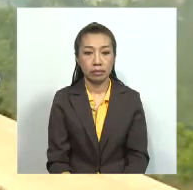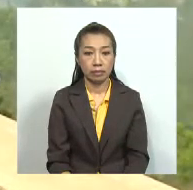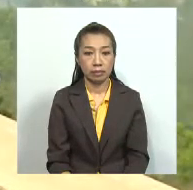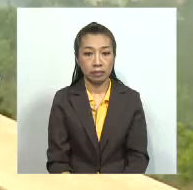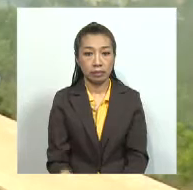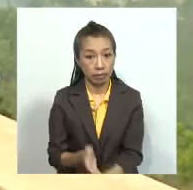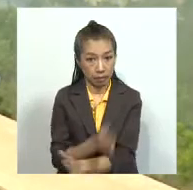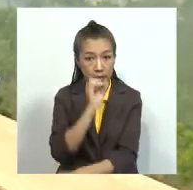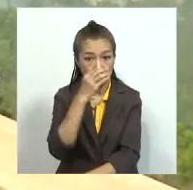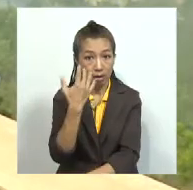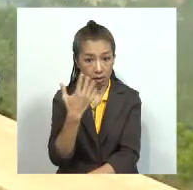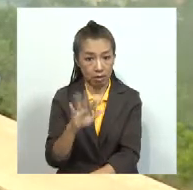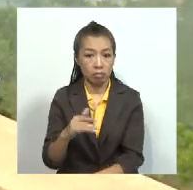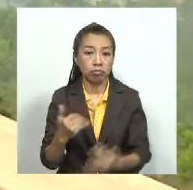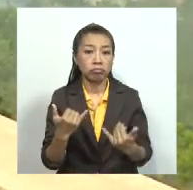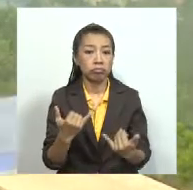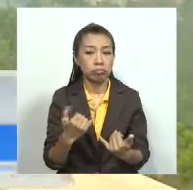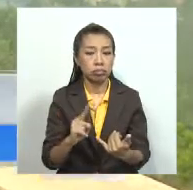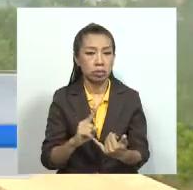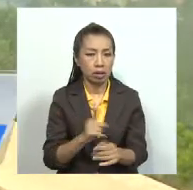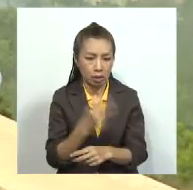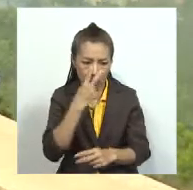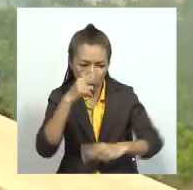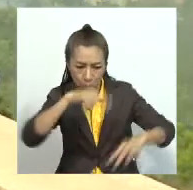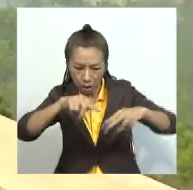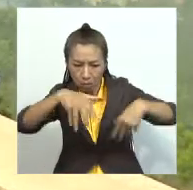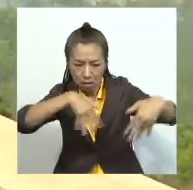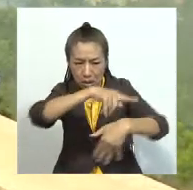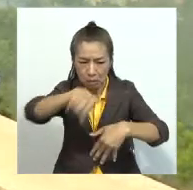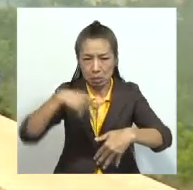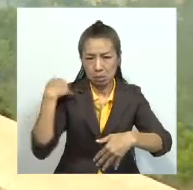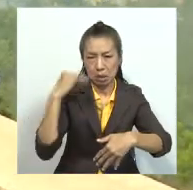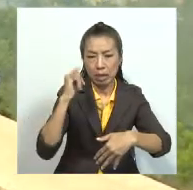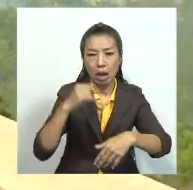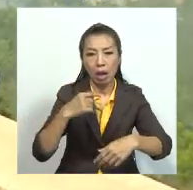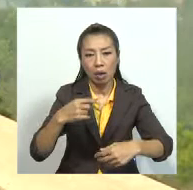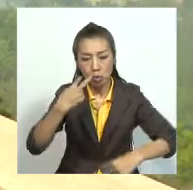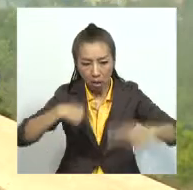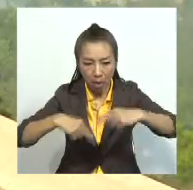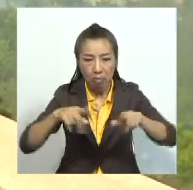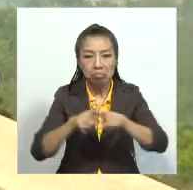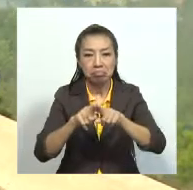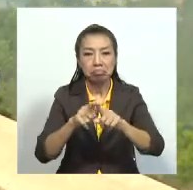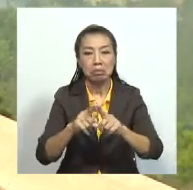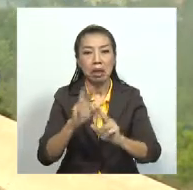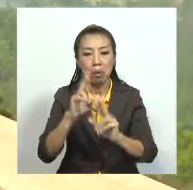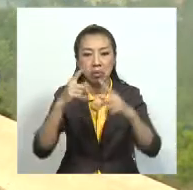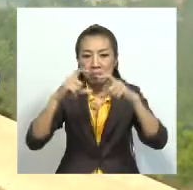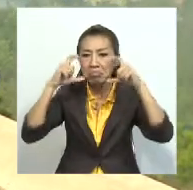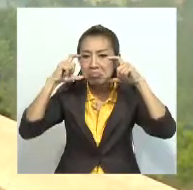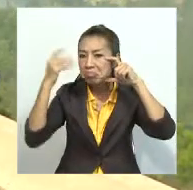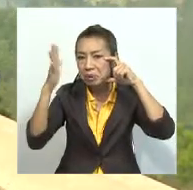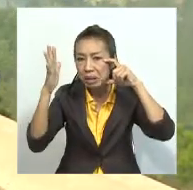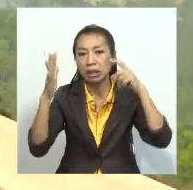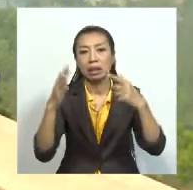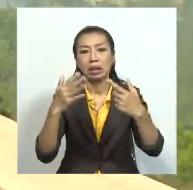อย่างที่บอกนะคะคุณประวินาคุณกองแก้วคะจากการสำรวจเนี่ยประชาชนหลายคนอาจจะมีการละเลยในเรื่องของการสวมใส่หน้ากากอนามัยแบบนี้นะคะแ